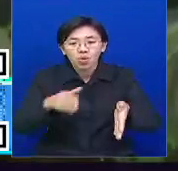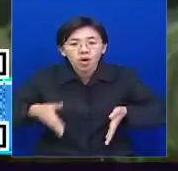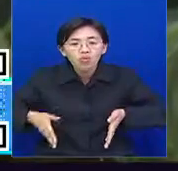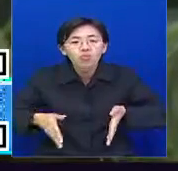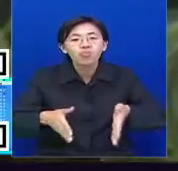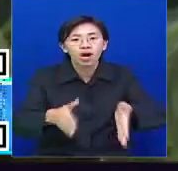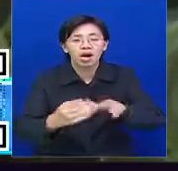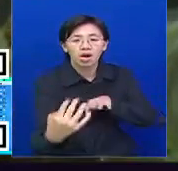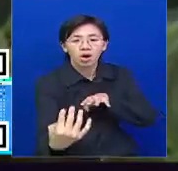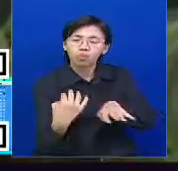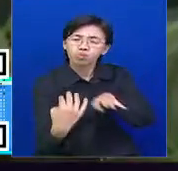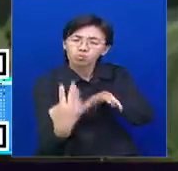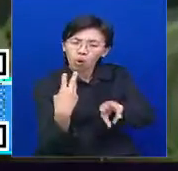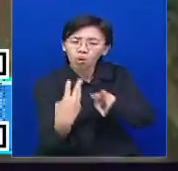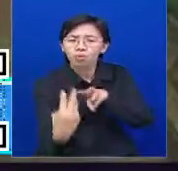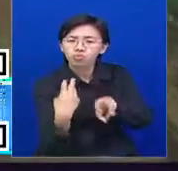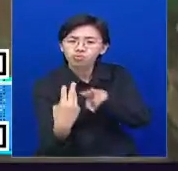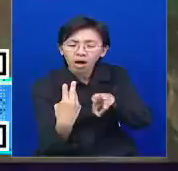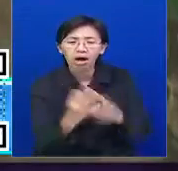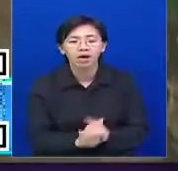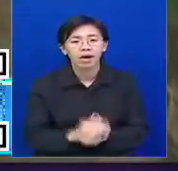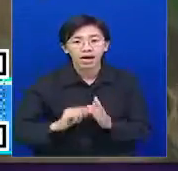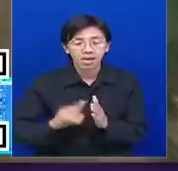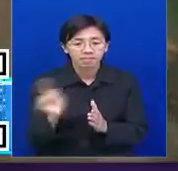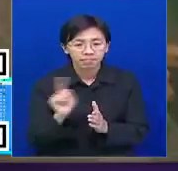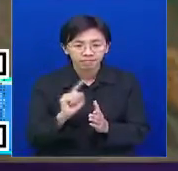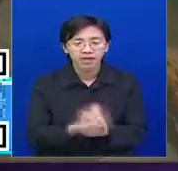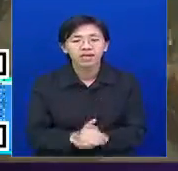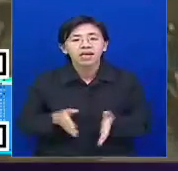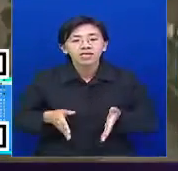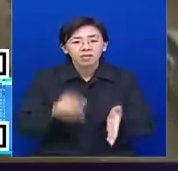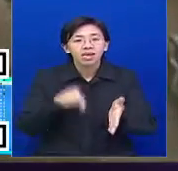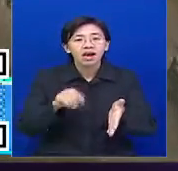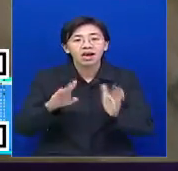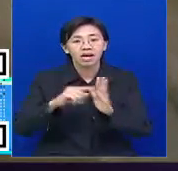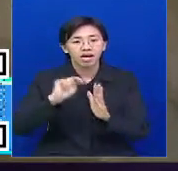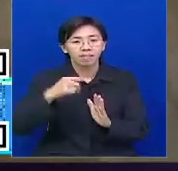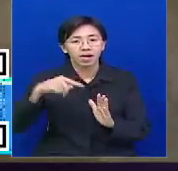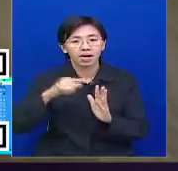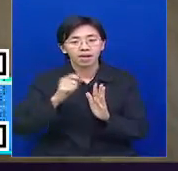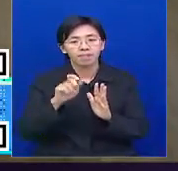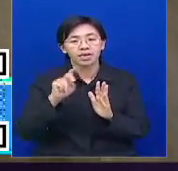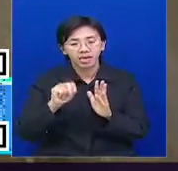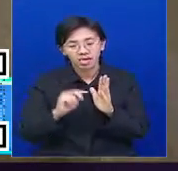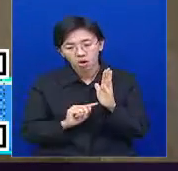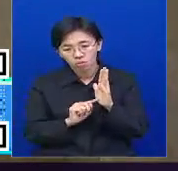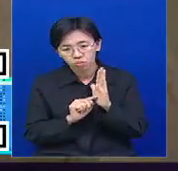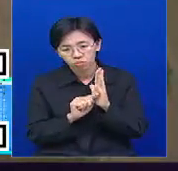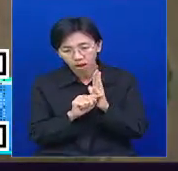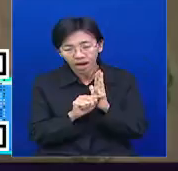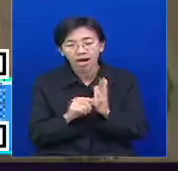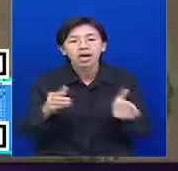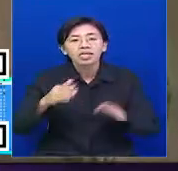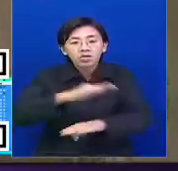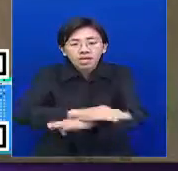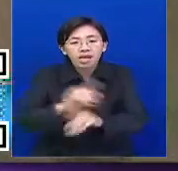รฝั่งละ 4-6 ช่องทางมีจุดเริ่มต้นที่บริเวณทางแยกต่างระดับบางปะอินไปทางทิศตะวันออกเฉียงเหนือและตัดกับทางหลวงหมายเล